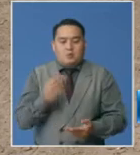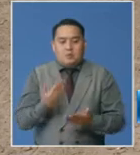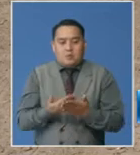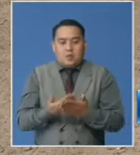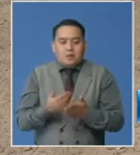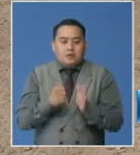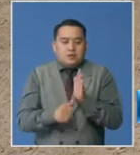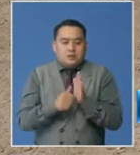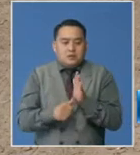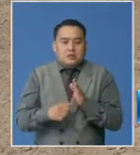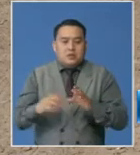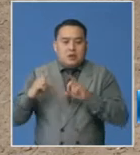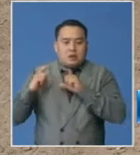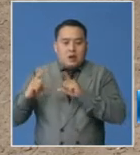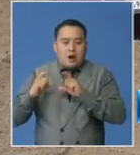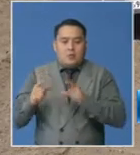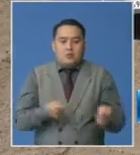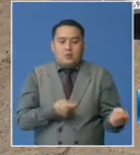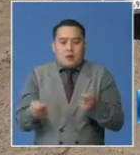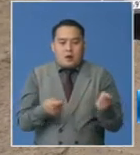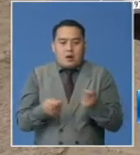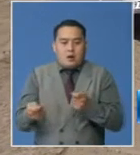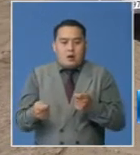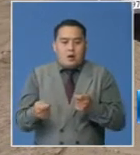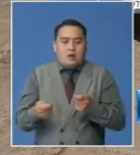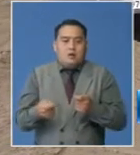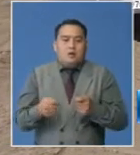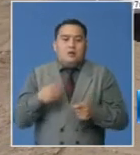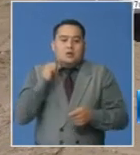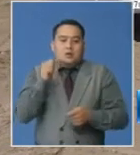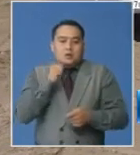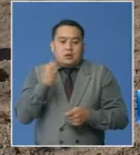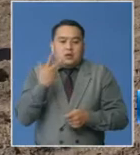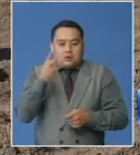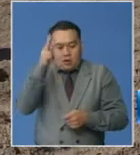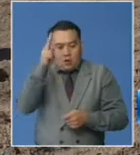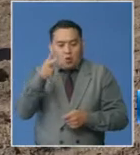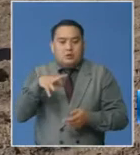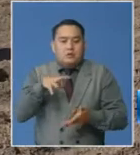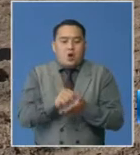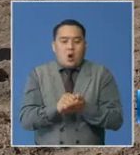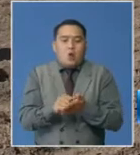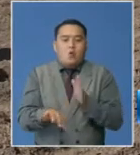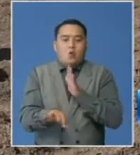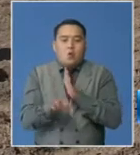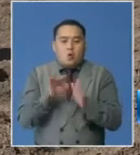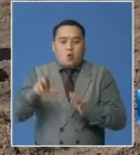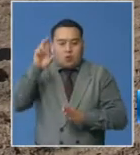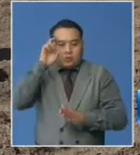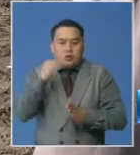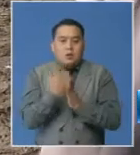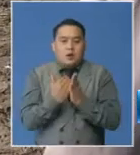60 КАМАЗов на перевозке. Покалы Баужан свекловодством занимается 3 года. Выбору культуры послужили госпрограмма